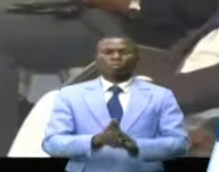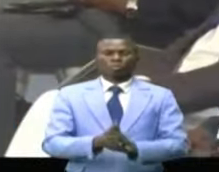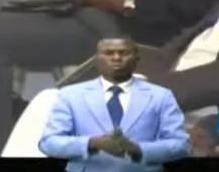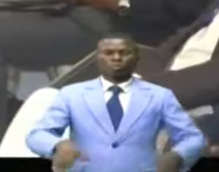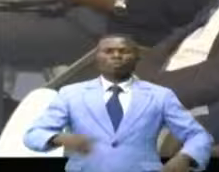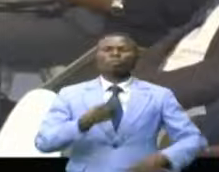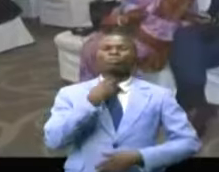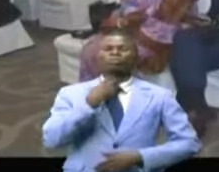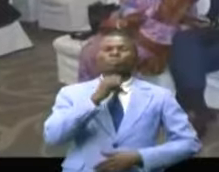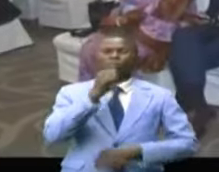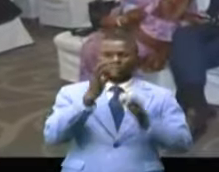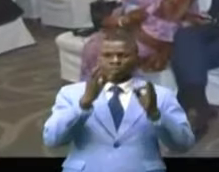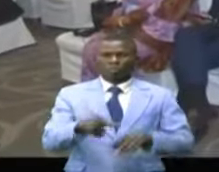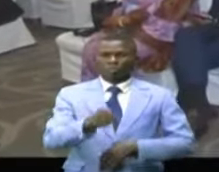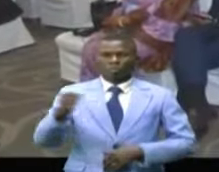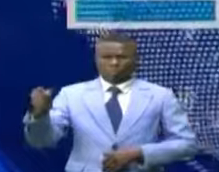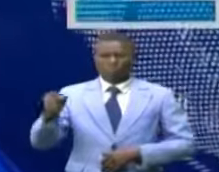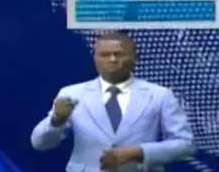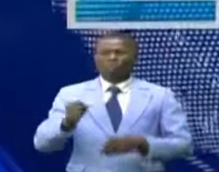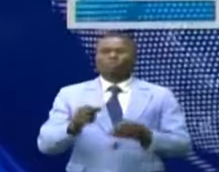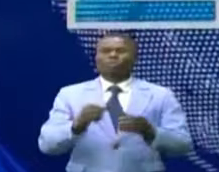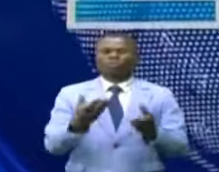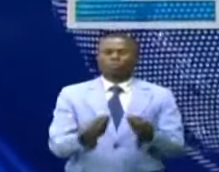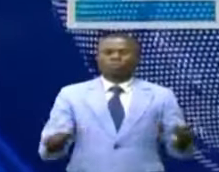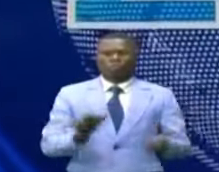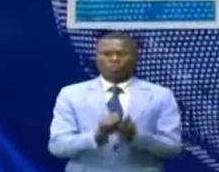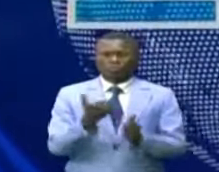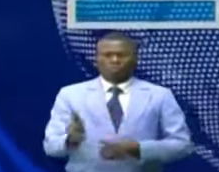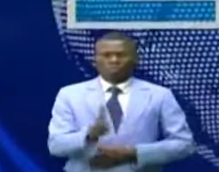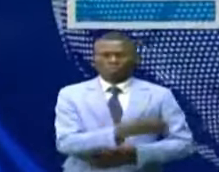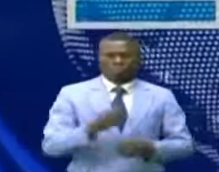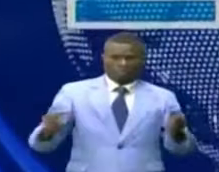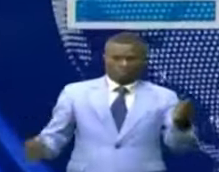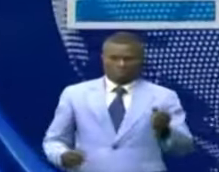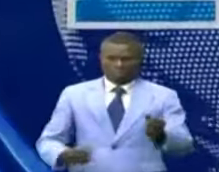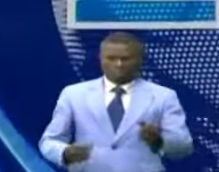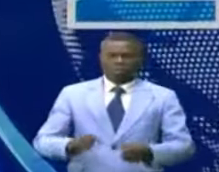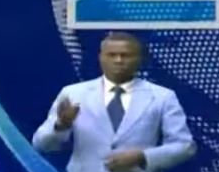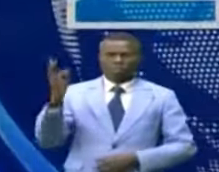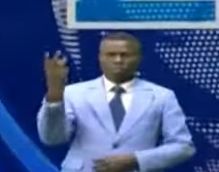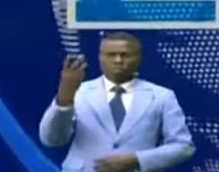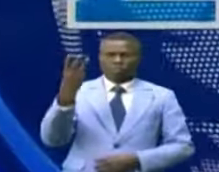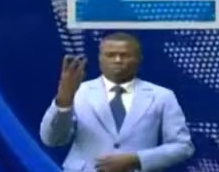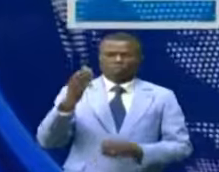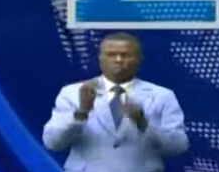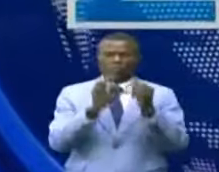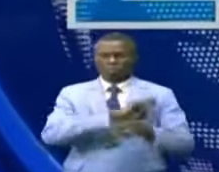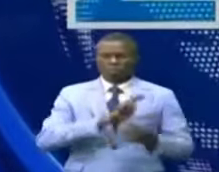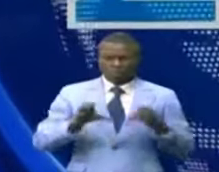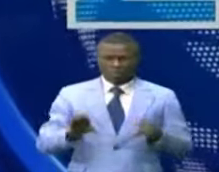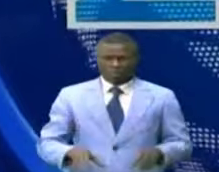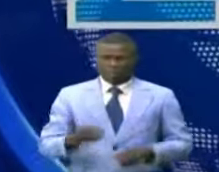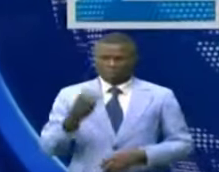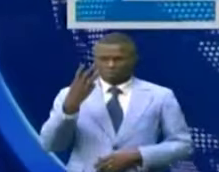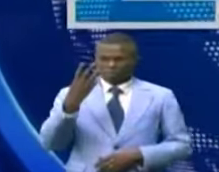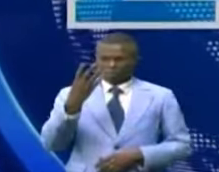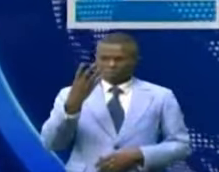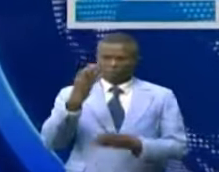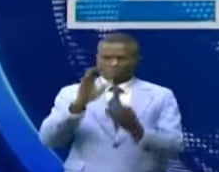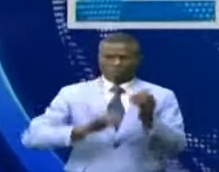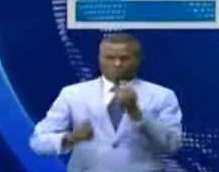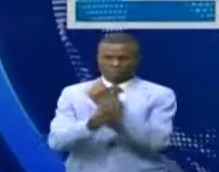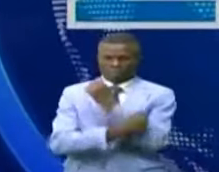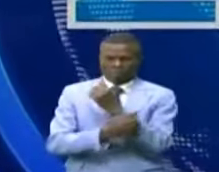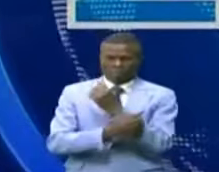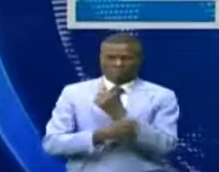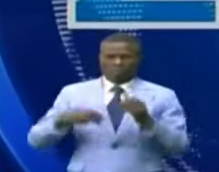barrières, mais des portes. Et l'Angola, le Botswana, le Lesotho et la République démocratique du Congo, ces quatre